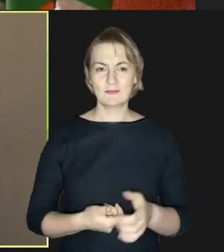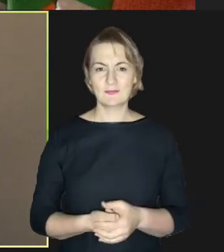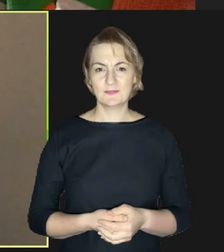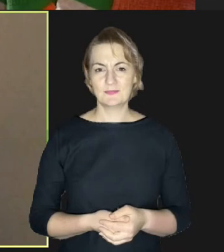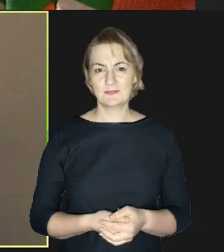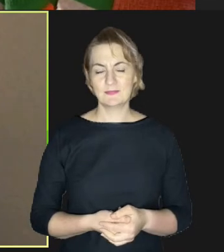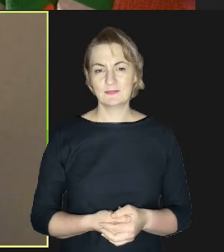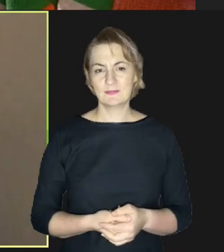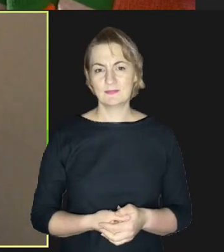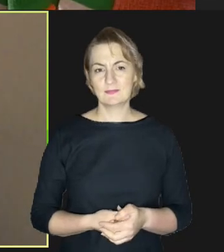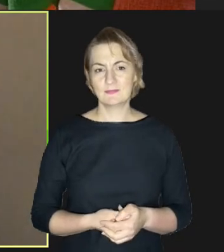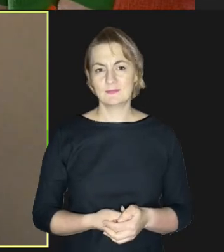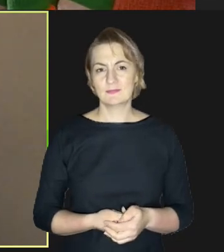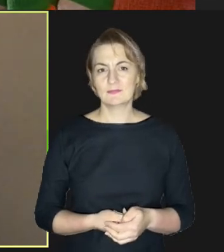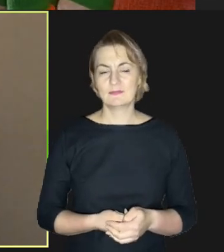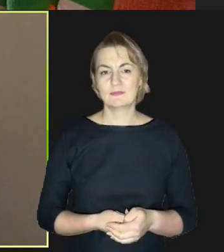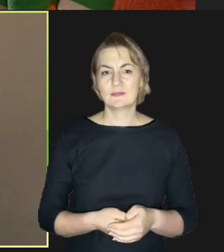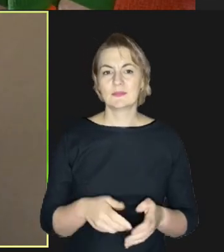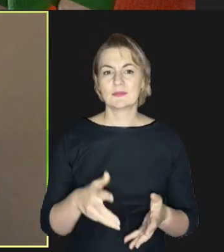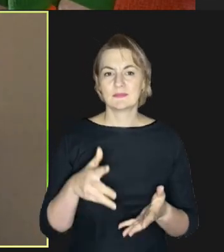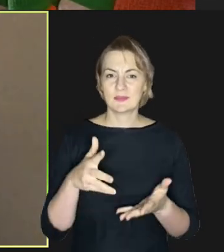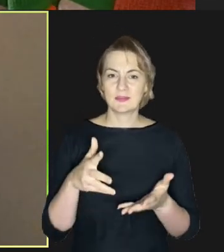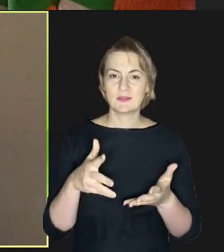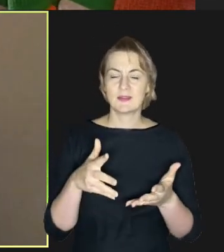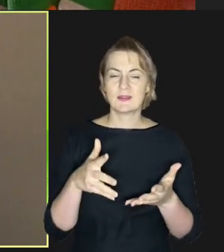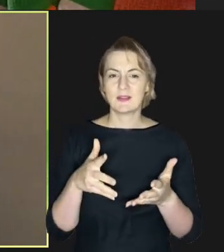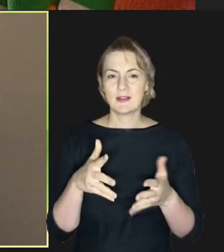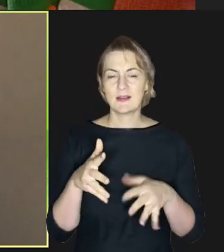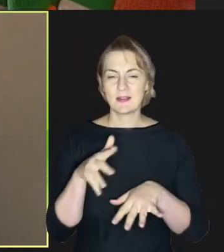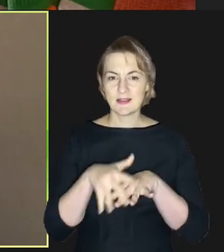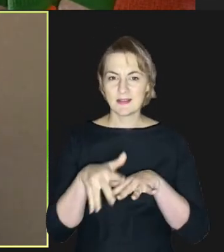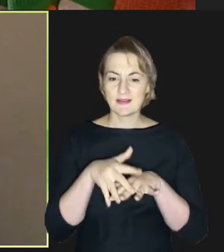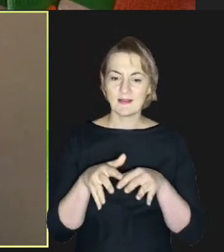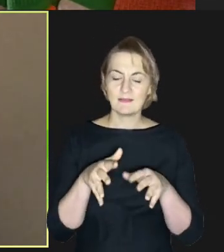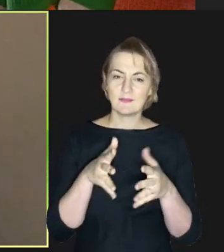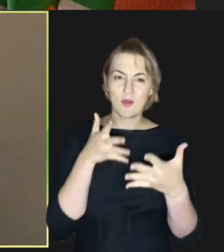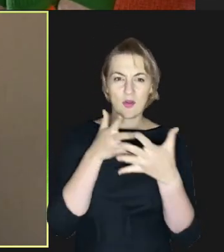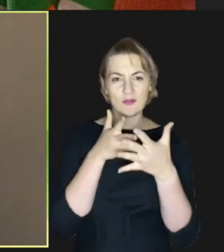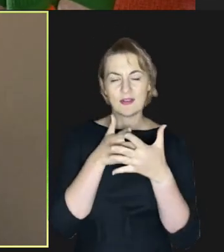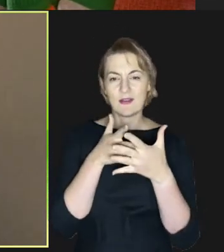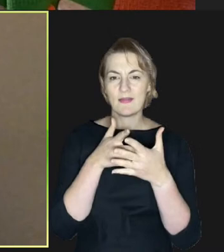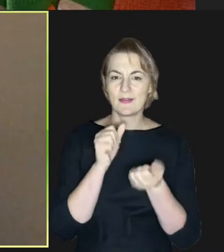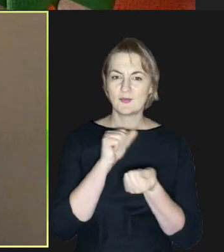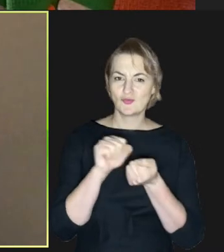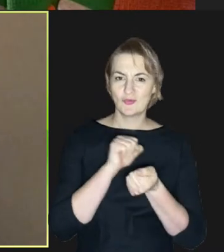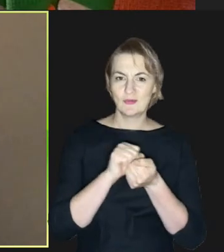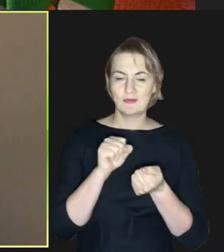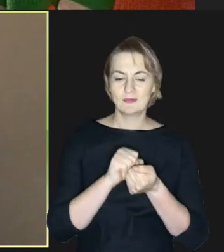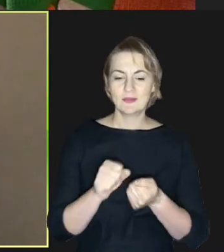Trzeba by oczywiście stworzyć jakiś system szacowania tych szkód.